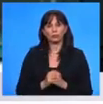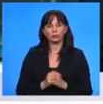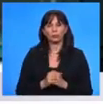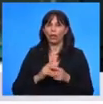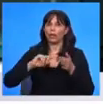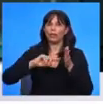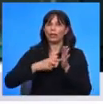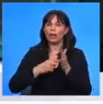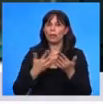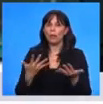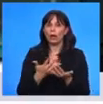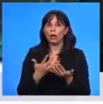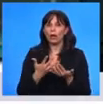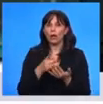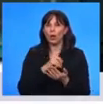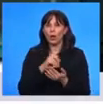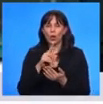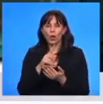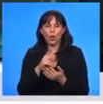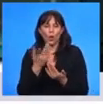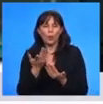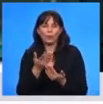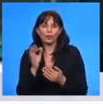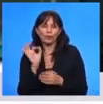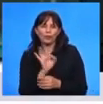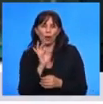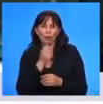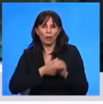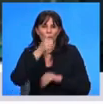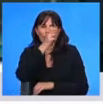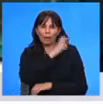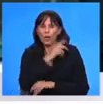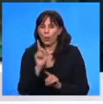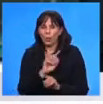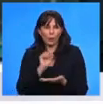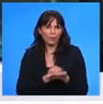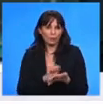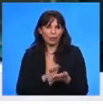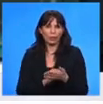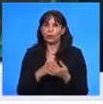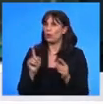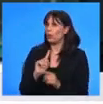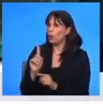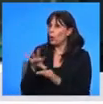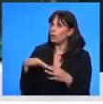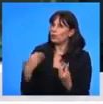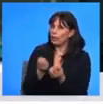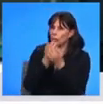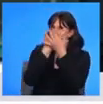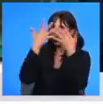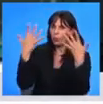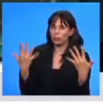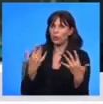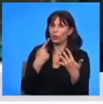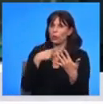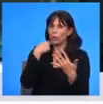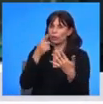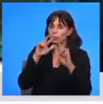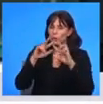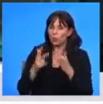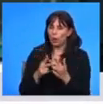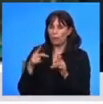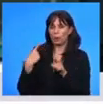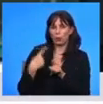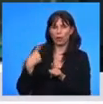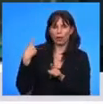היא לא לרדת על הרמטכן חס וחלילה, לא, לא, הדברים שלך מאוד ברורים, מאוד ברורים. את אומרת את זה בצורה מאוד